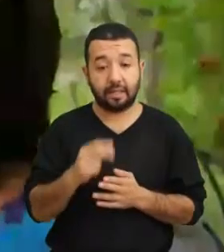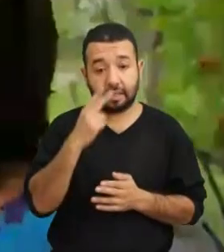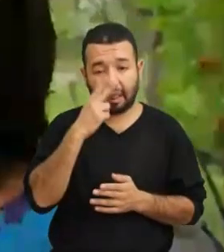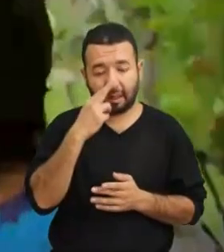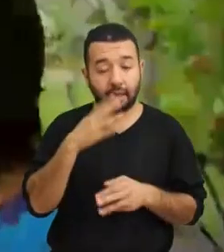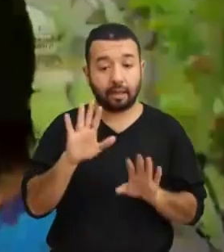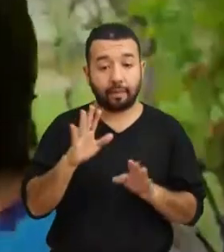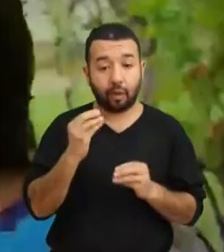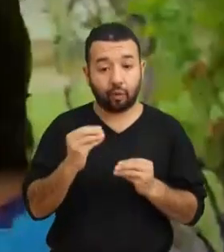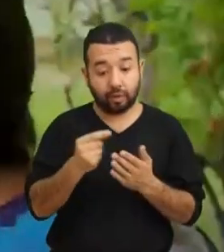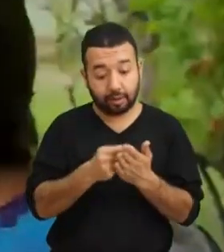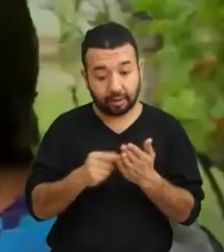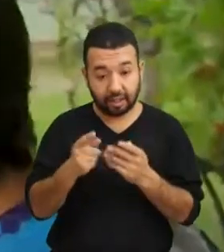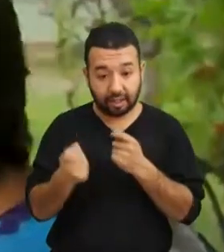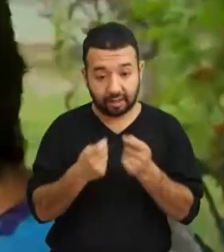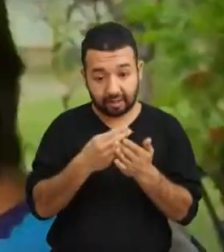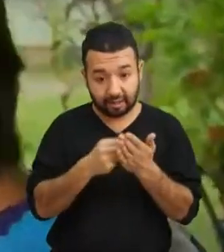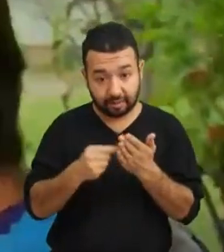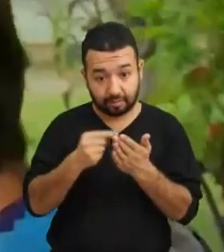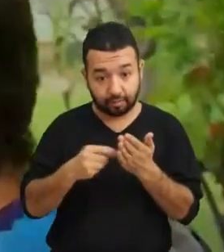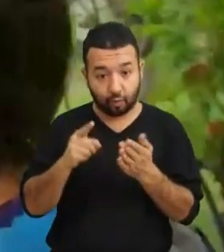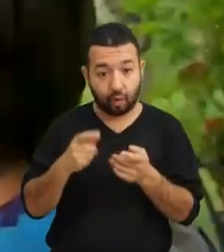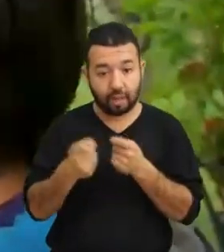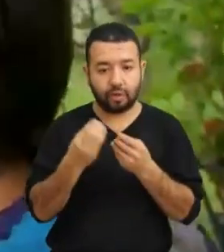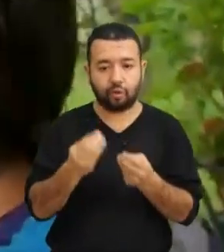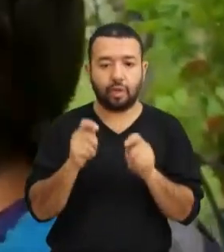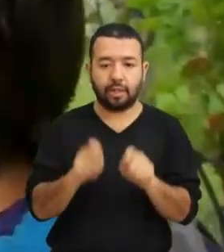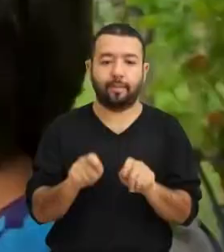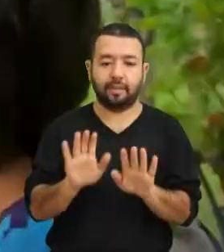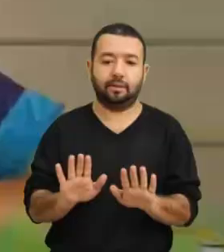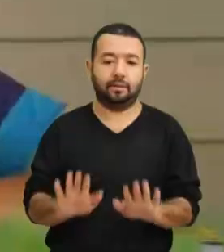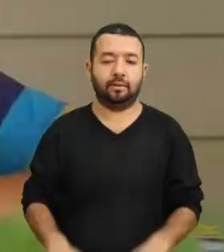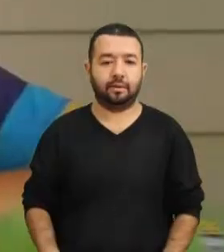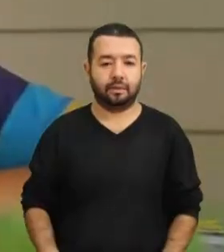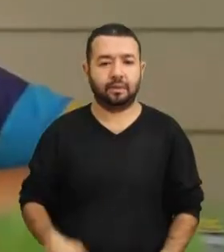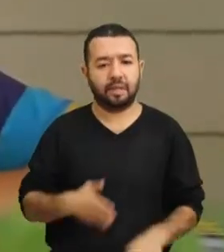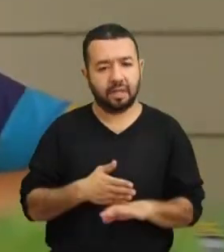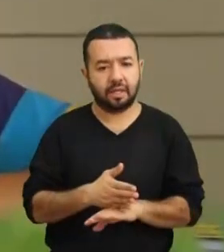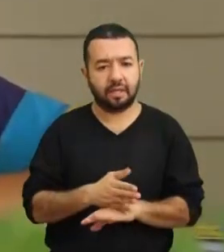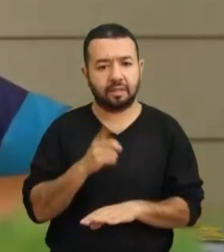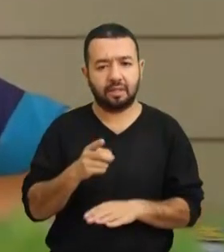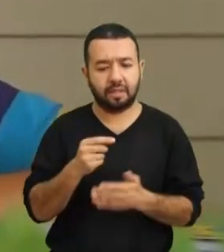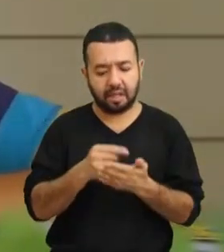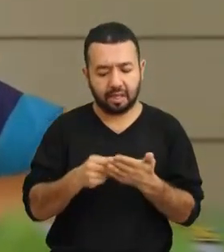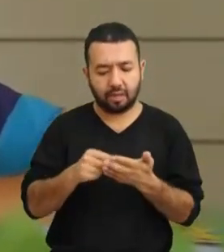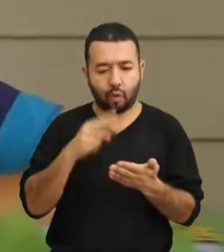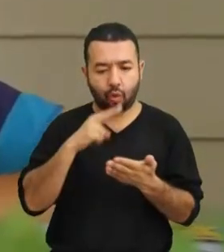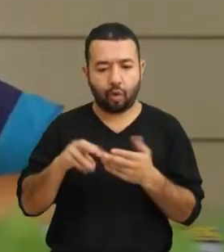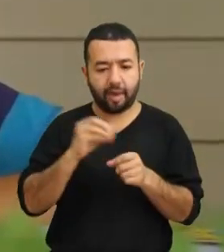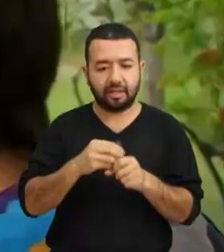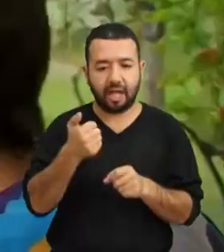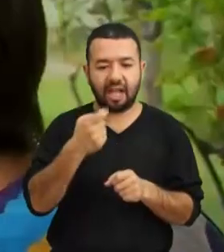Bir işe özenirsen, tamam mı? O işi güzel yaparsın. Gerçi senin yazını okumak için